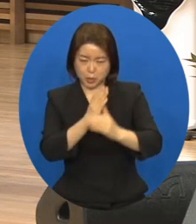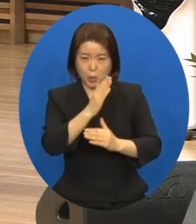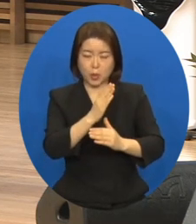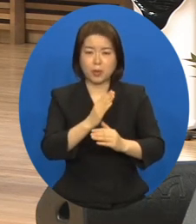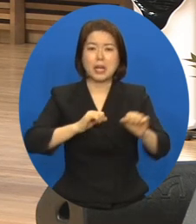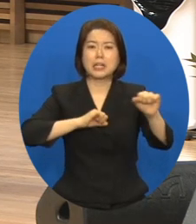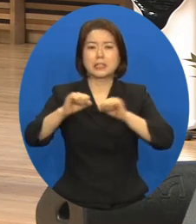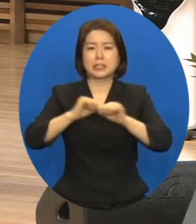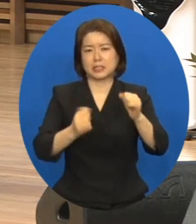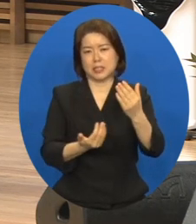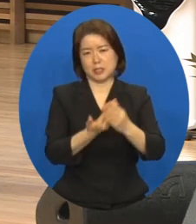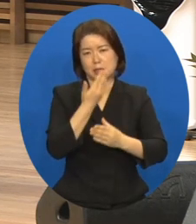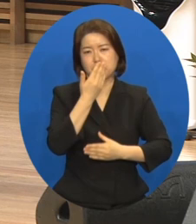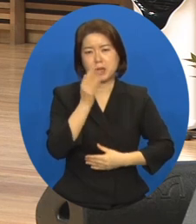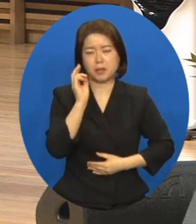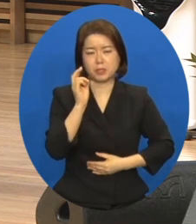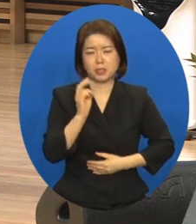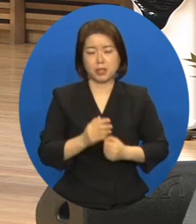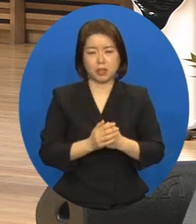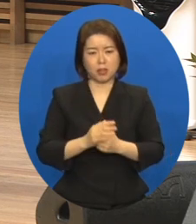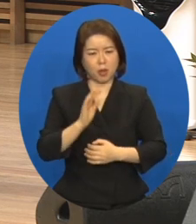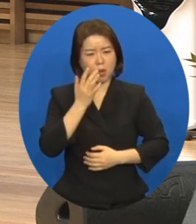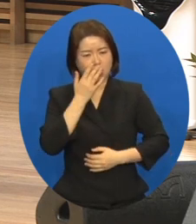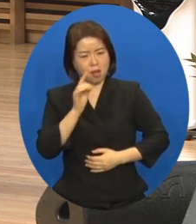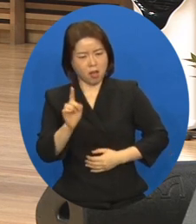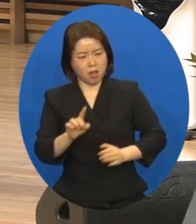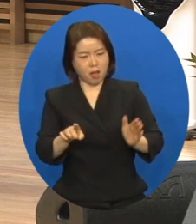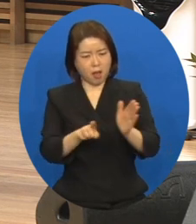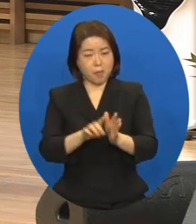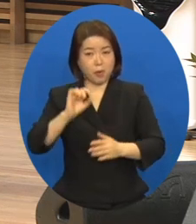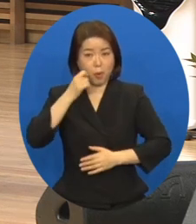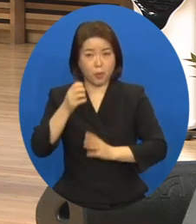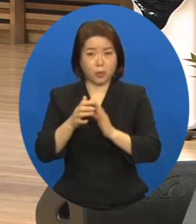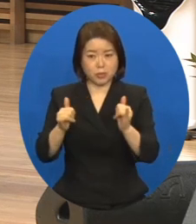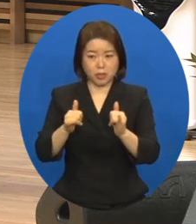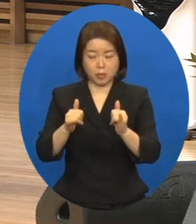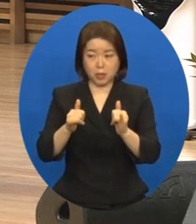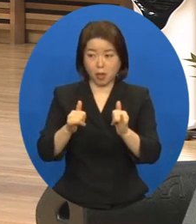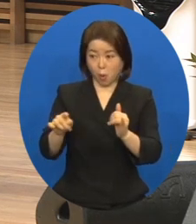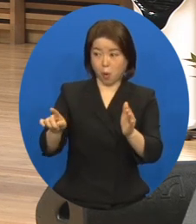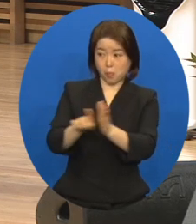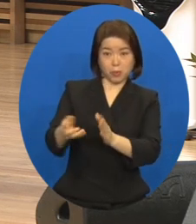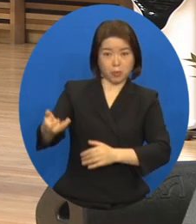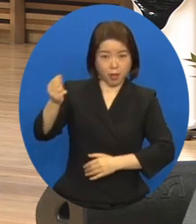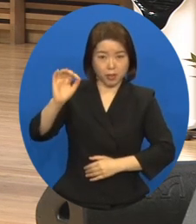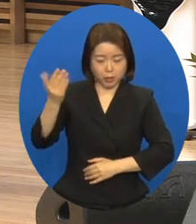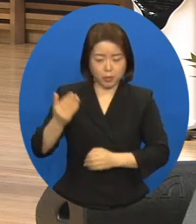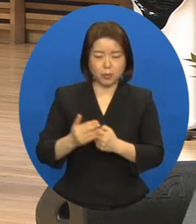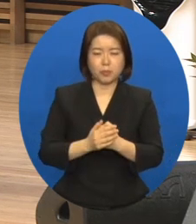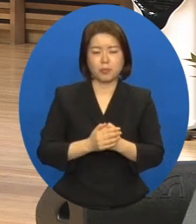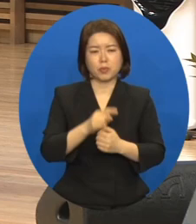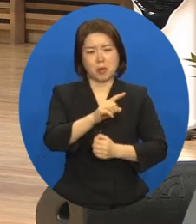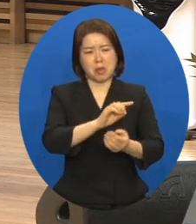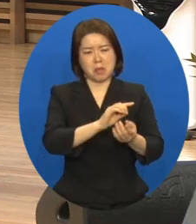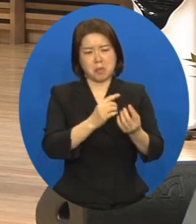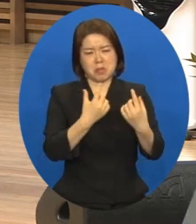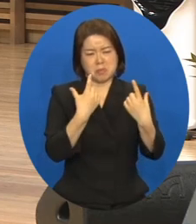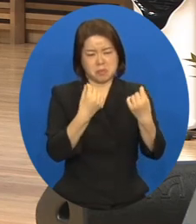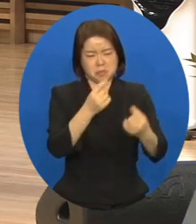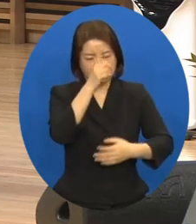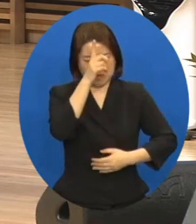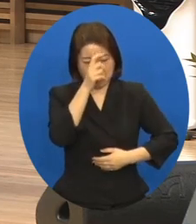있습니다. 도무지 믿을 수 없을 것 같은 사람이 믿게 되거나 도무지 변하지 않을 것 같은